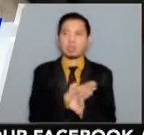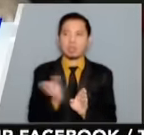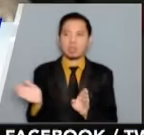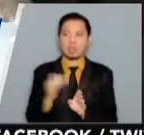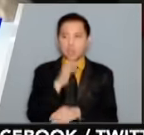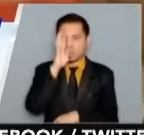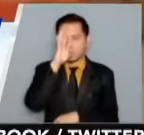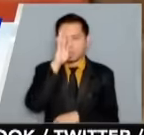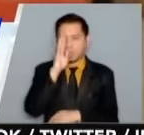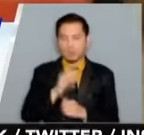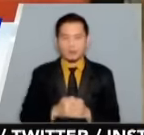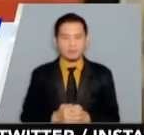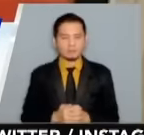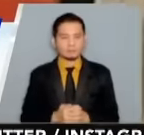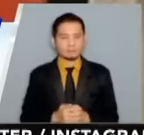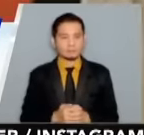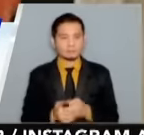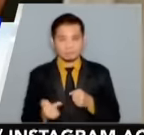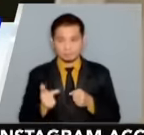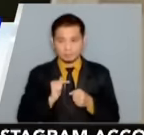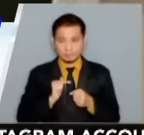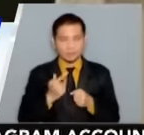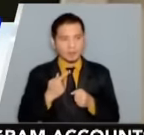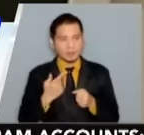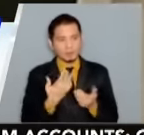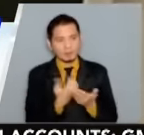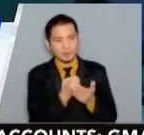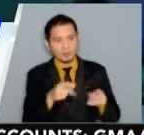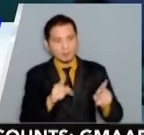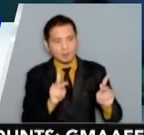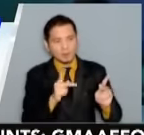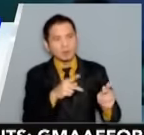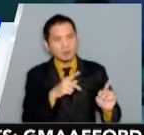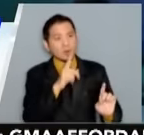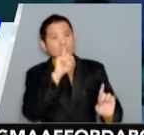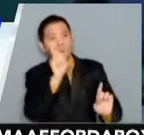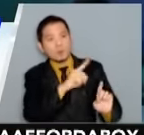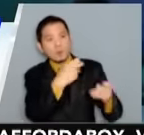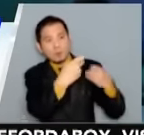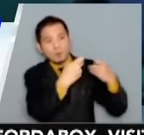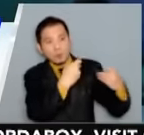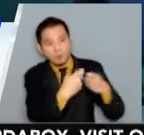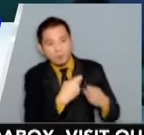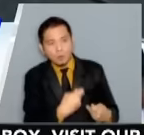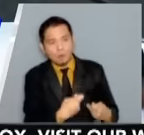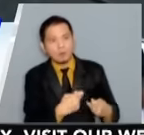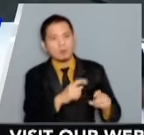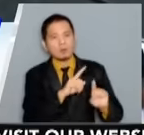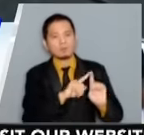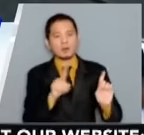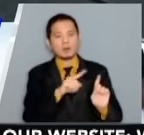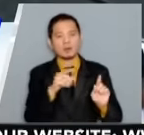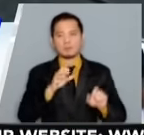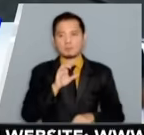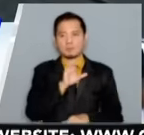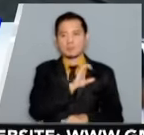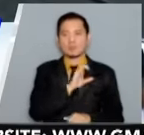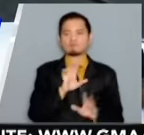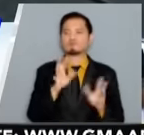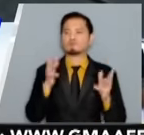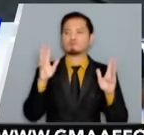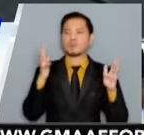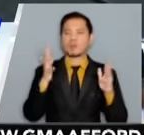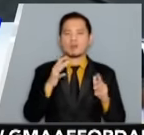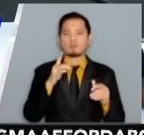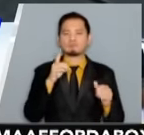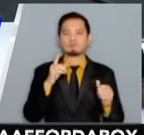pagkakataong magpaliwanag si Quiboloy sa pamamagitan ng show cause order, pero di nakumbinsi dito ang komite. Paliwanag naman ni Senate